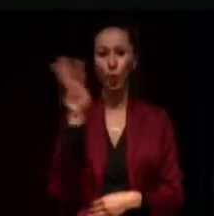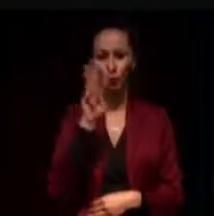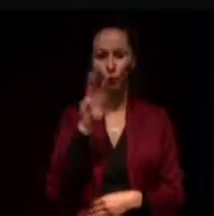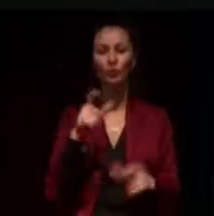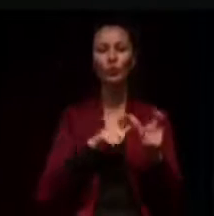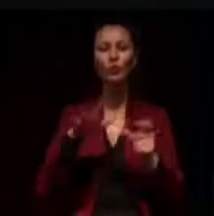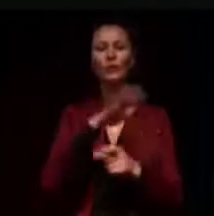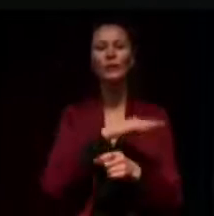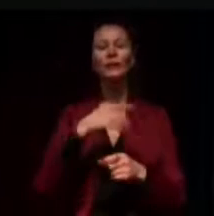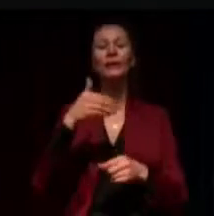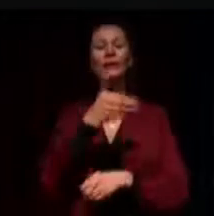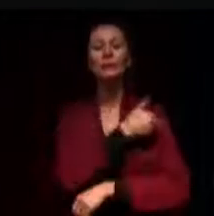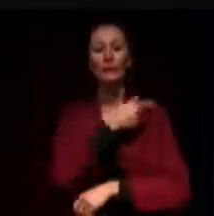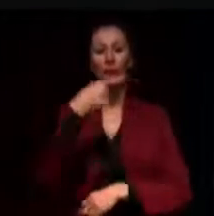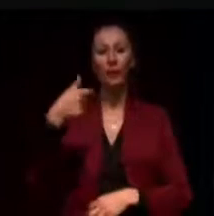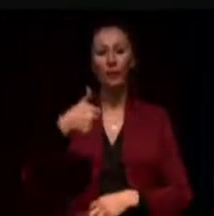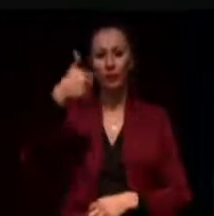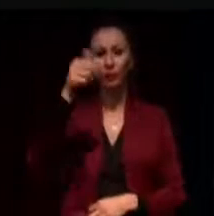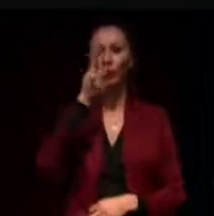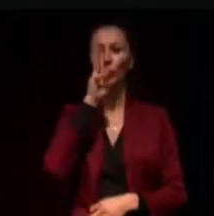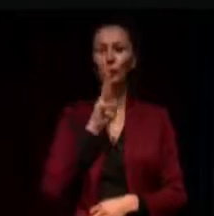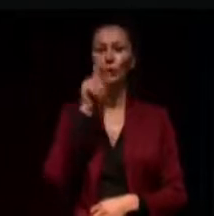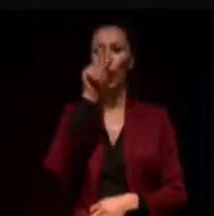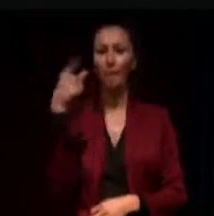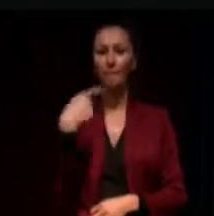312.330.000, Sosyal Hizmetler Daire Başkanlığı